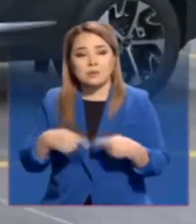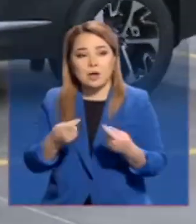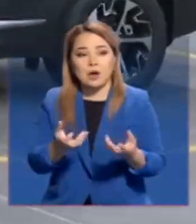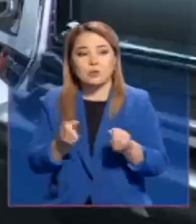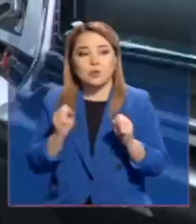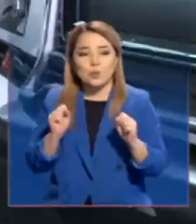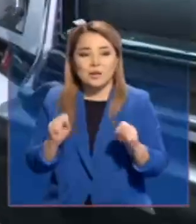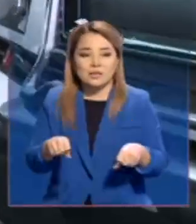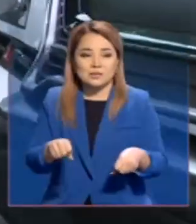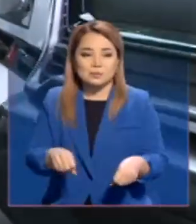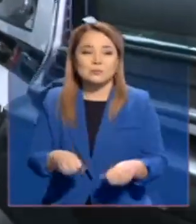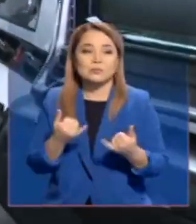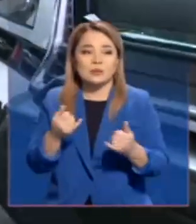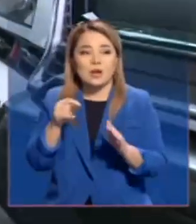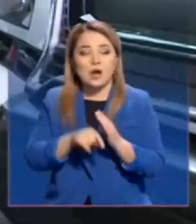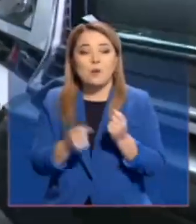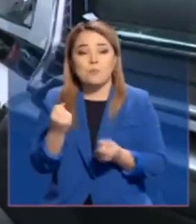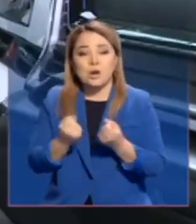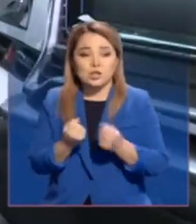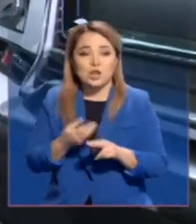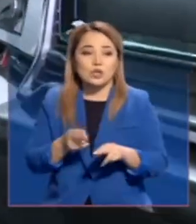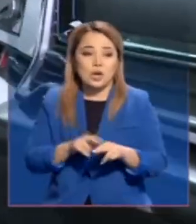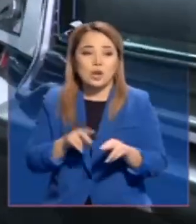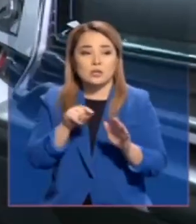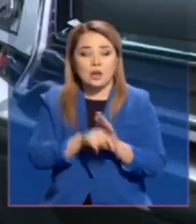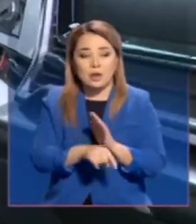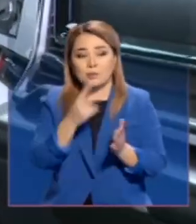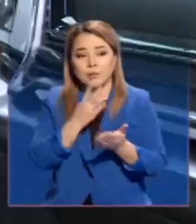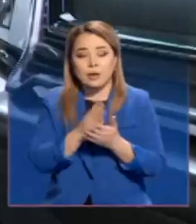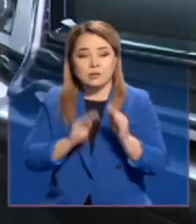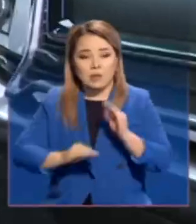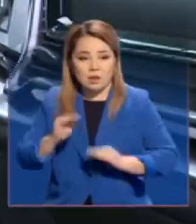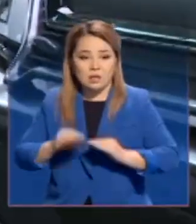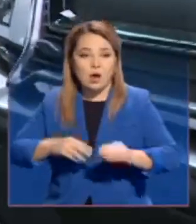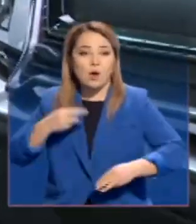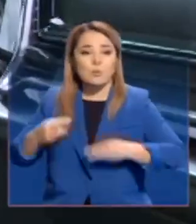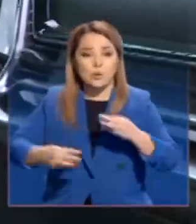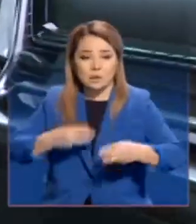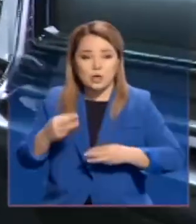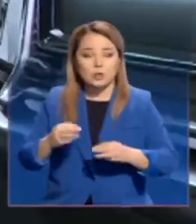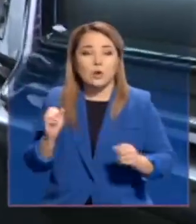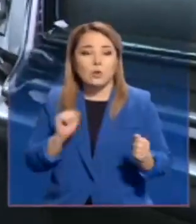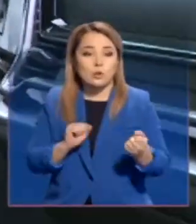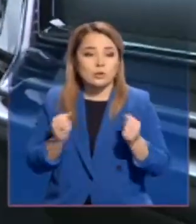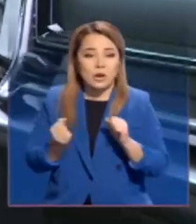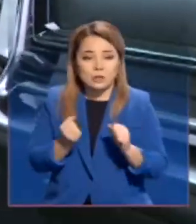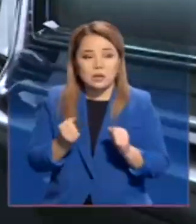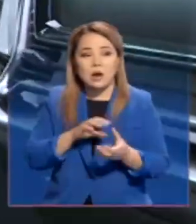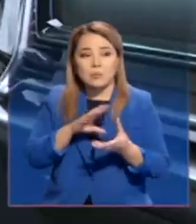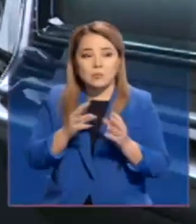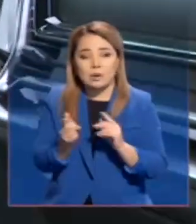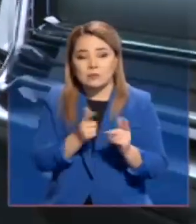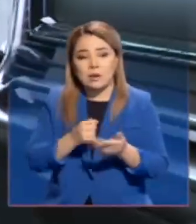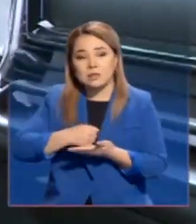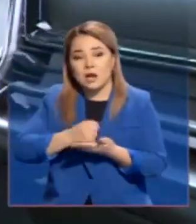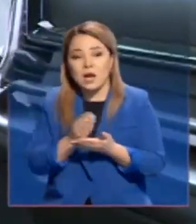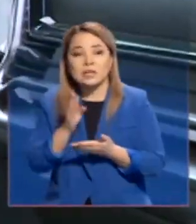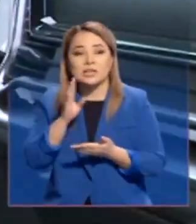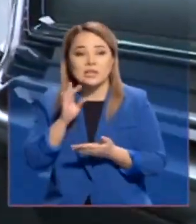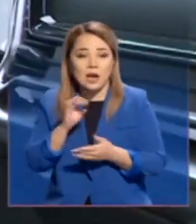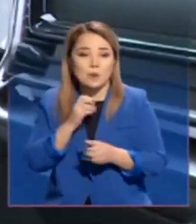алуға болады. Ал машина шанағы осында дәнекерленеді, боялады, құрастырылады. Қысқасы, Kia жасаудың